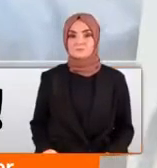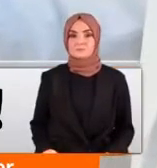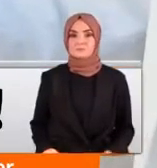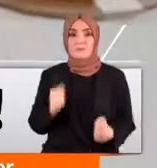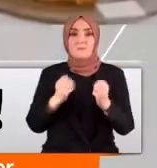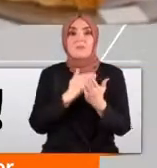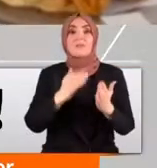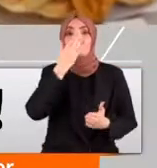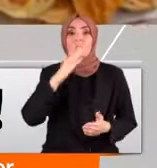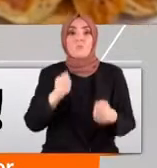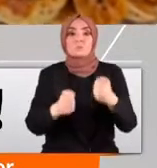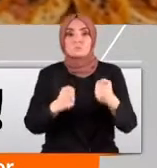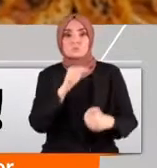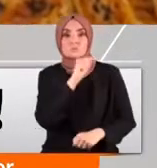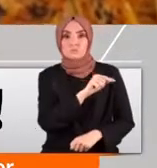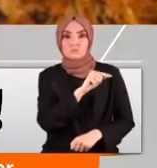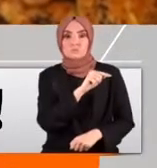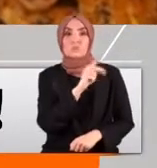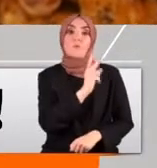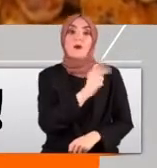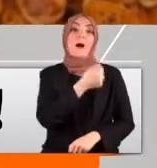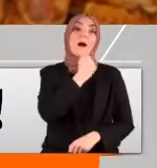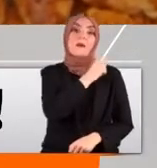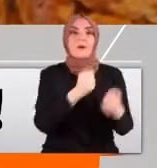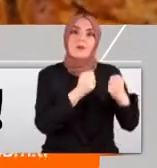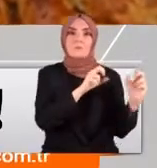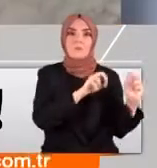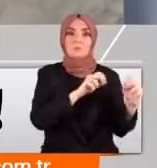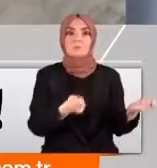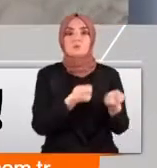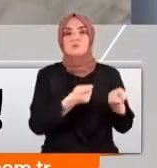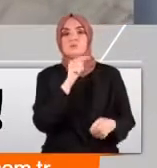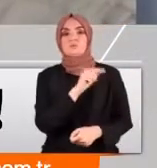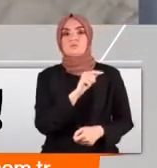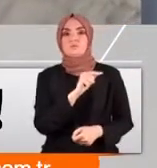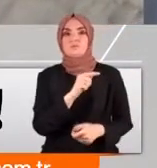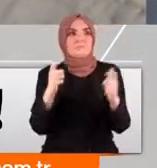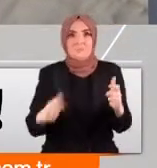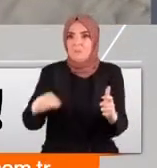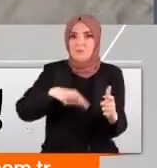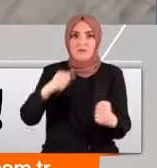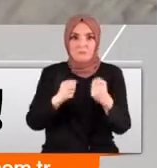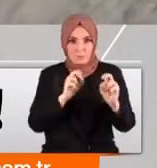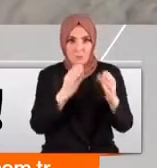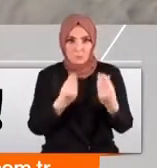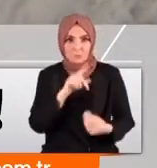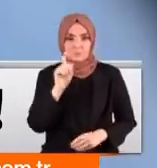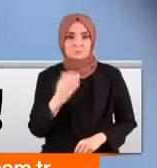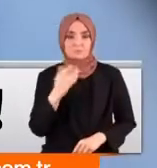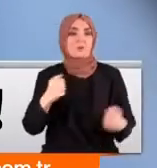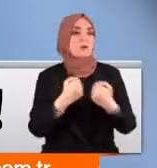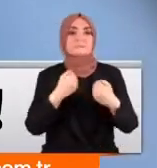Ehliyetsiz sürücü abisi öğretmeye kalkıyor. Ya mahallede araba mı kullanılır Allah aşkına ya? Bizim gözümüzde kaza değil bu. Bu bir